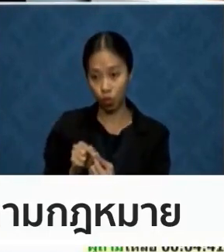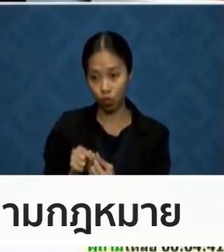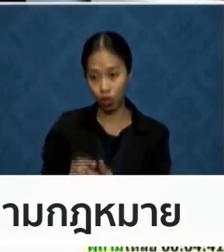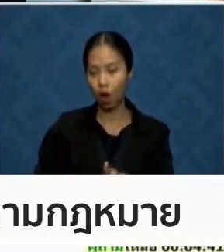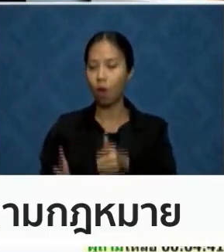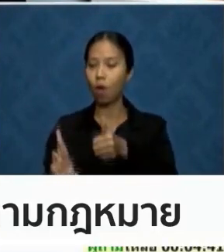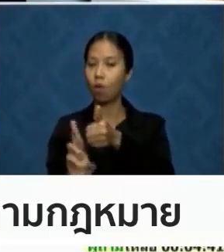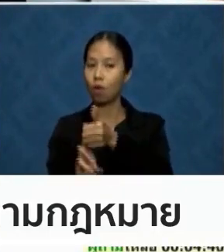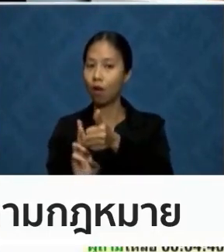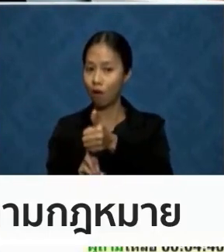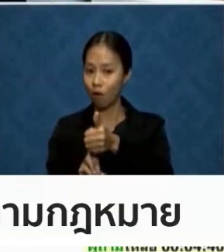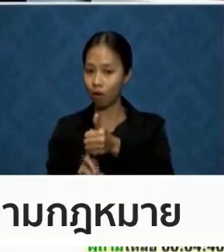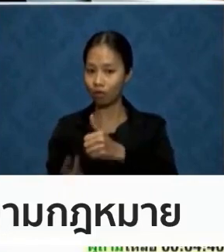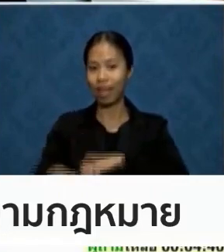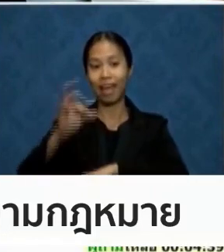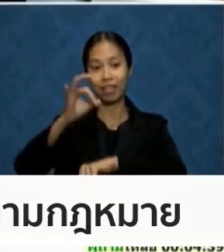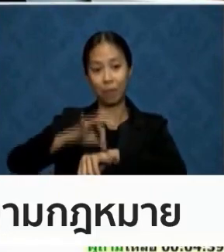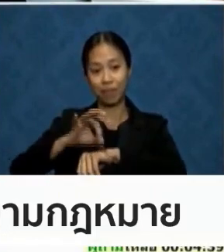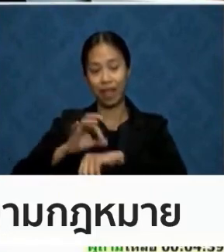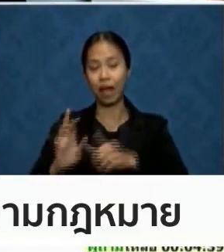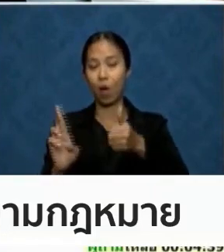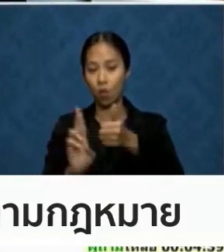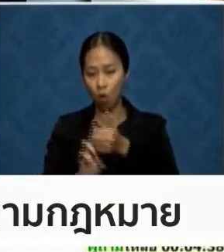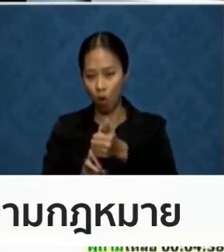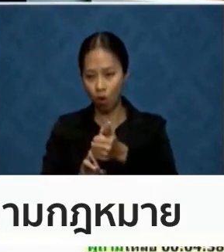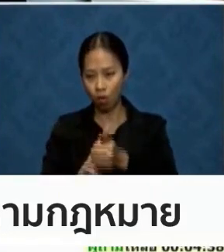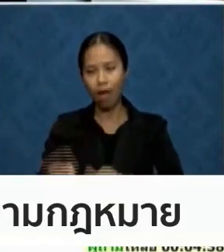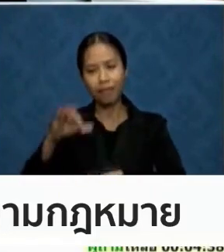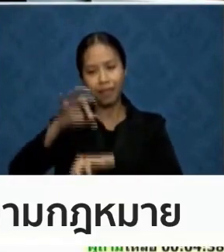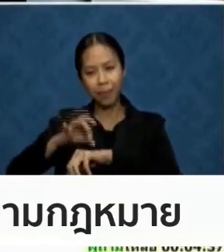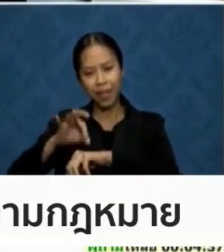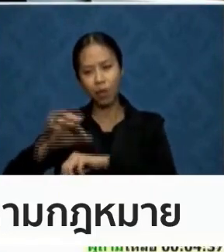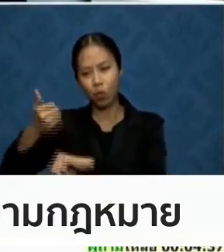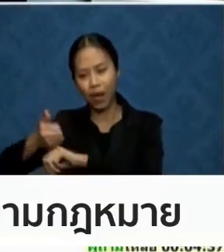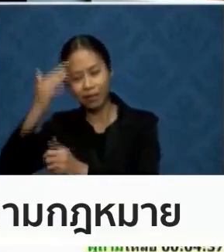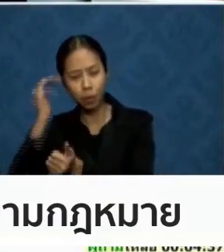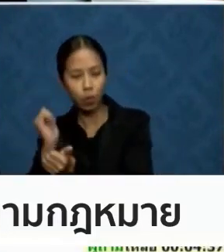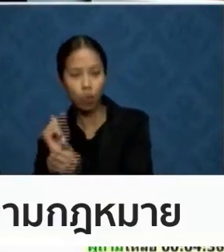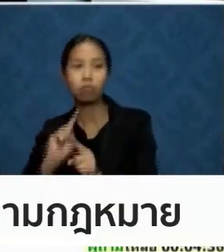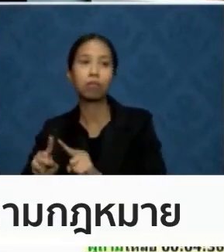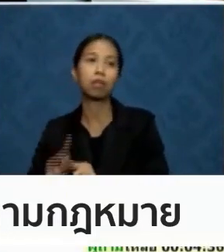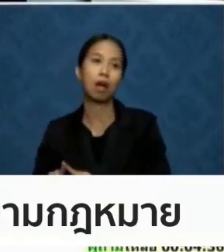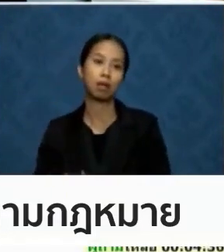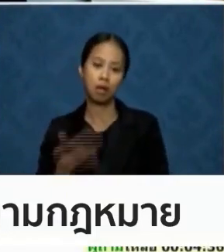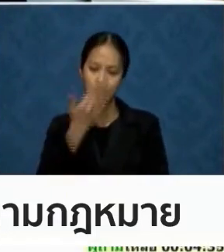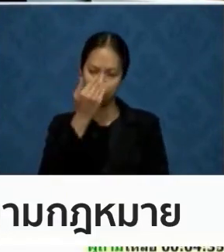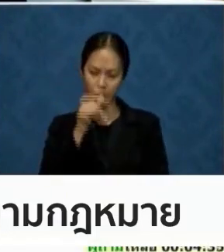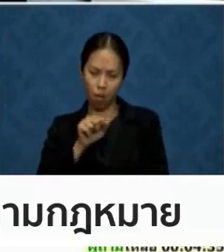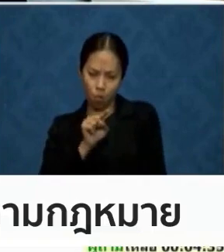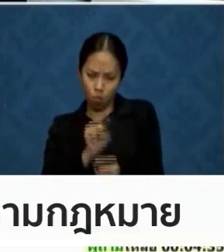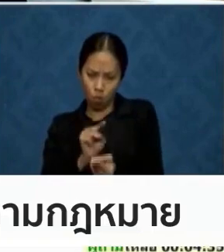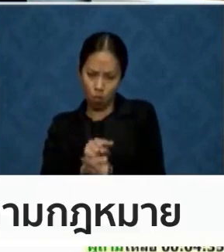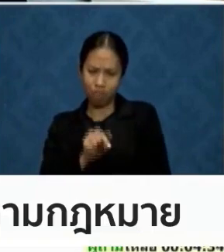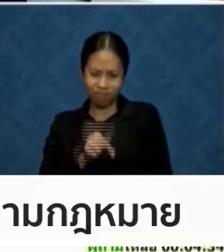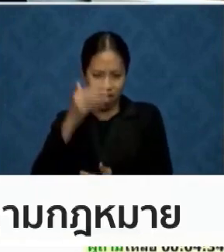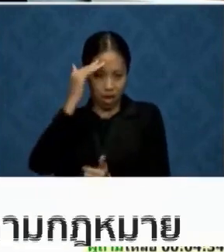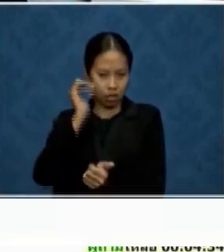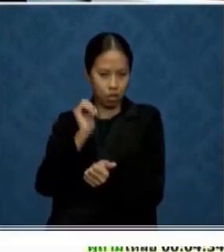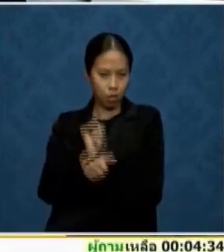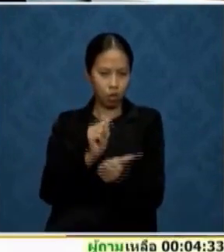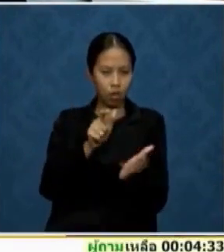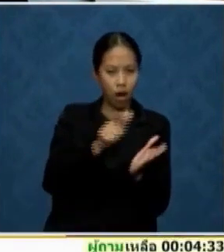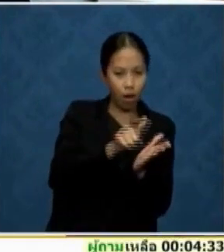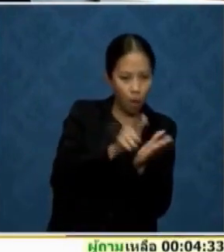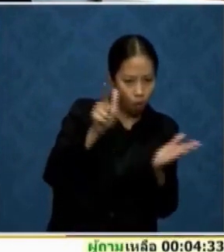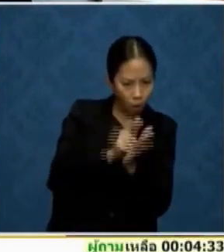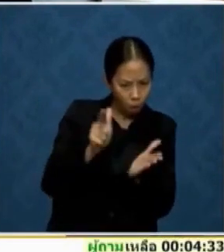รองผู้บังคับการจนถึงสารวัตรเนี่ยที่เกิดขึ้นในครั้งนี้ปรากฏว่ามีการลาออกนะครับของตำรวจหลายนาย